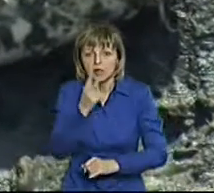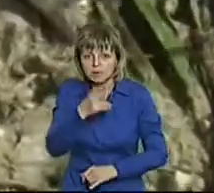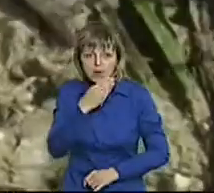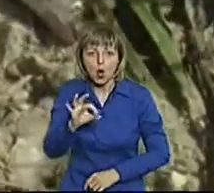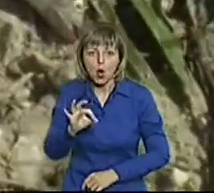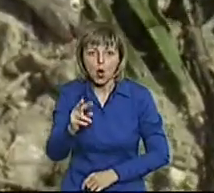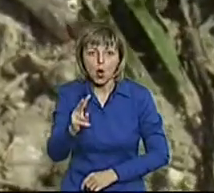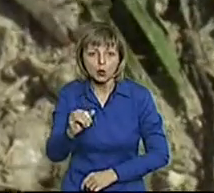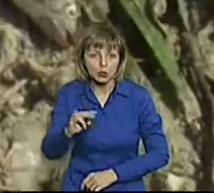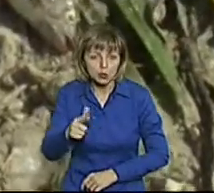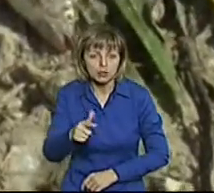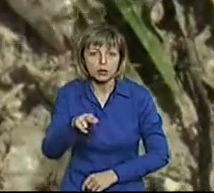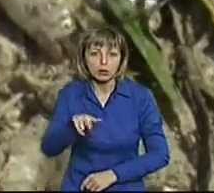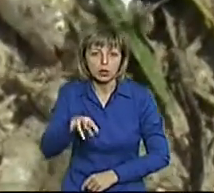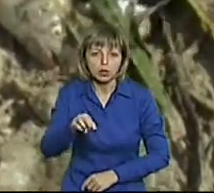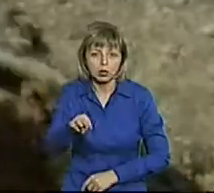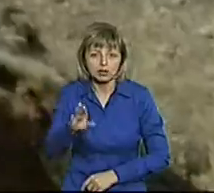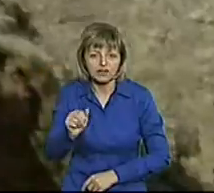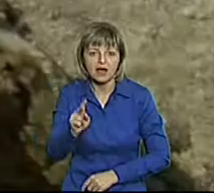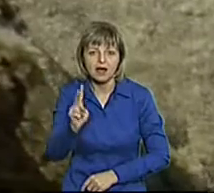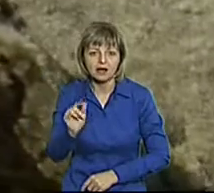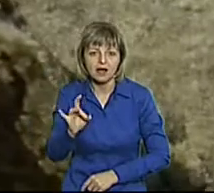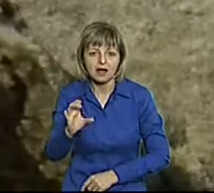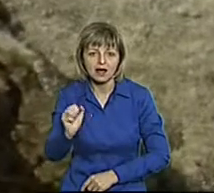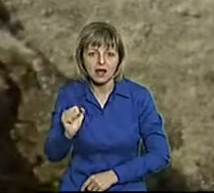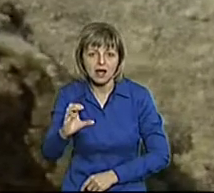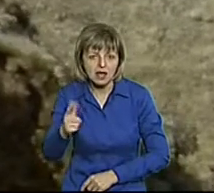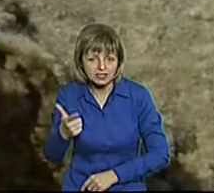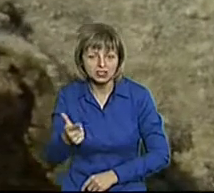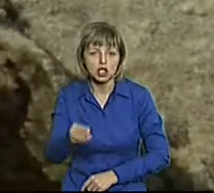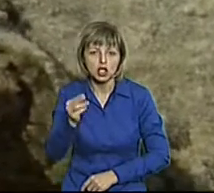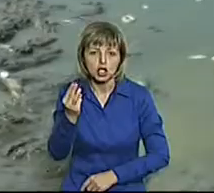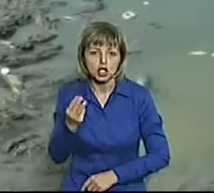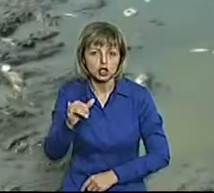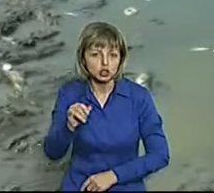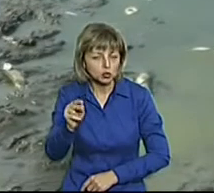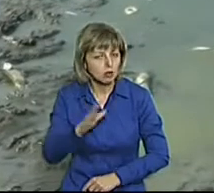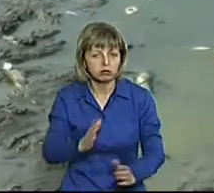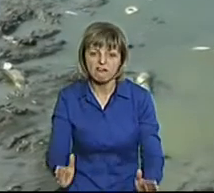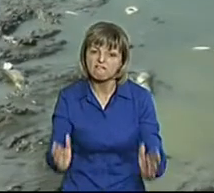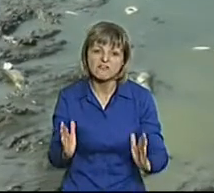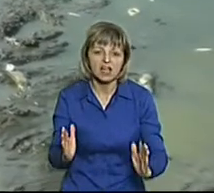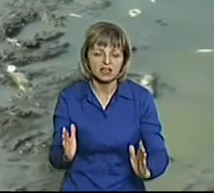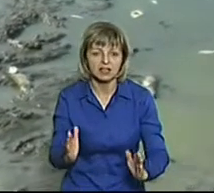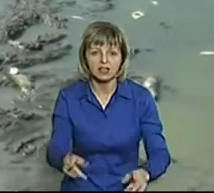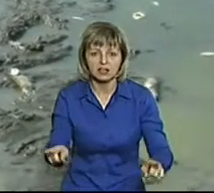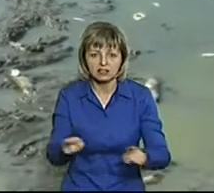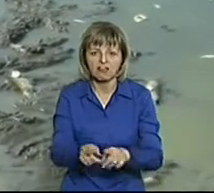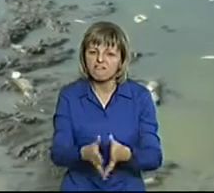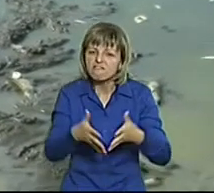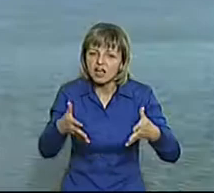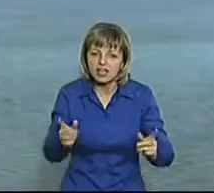окуня, плотва, карась, короб, толстолобік, щука. Дуже великі були щуки. От і великі